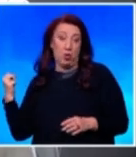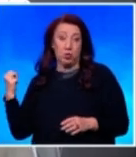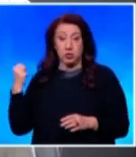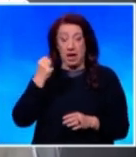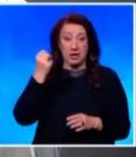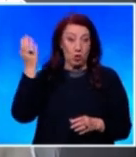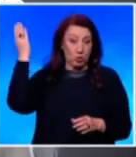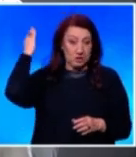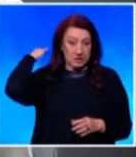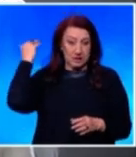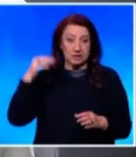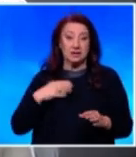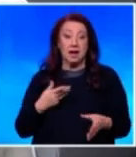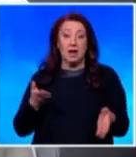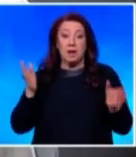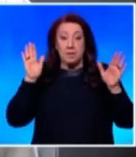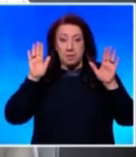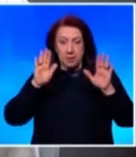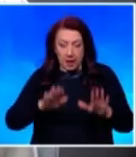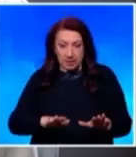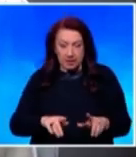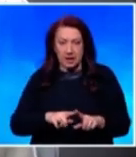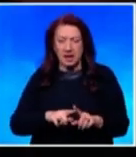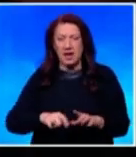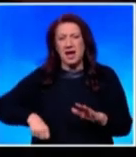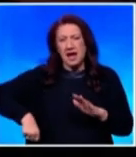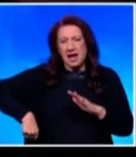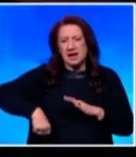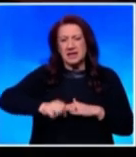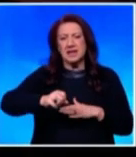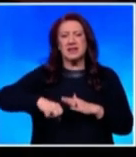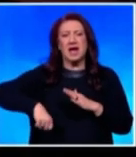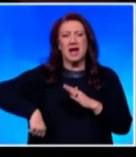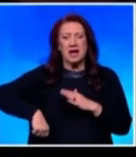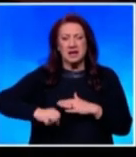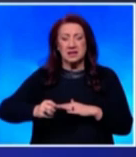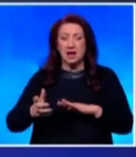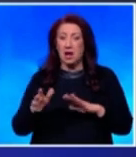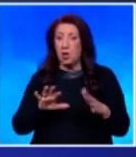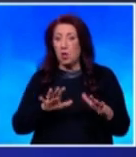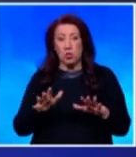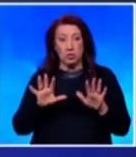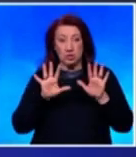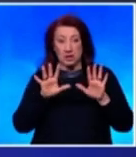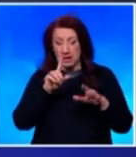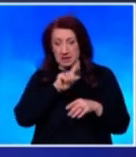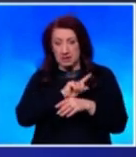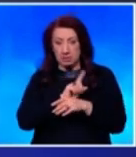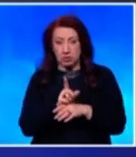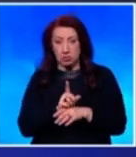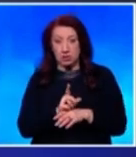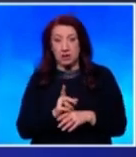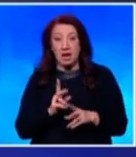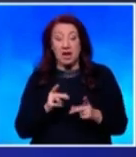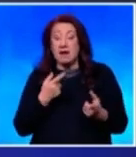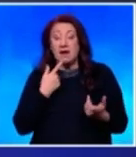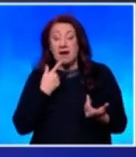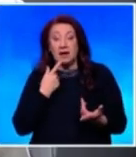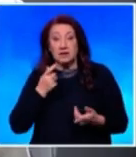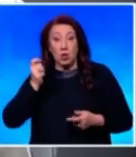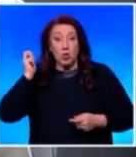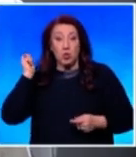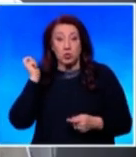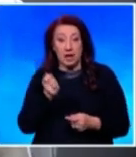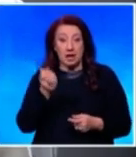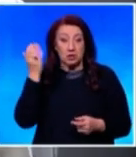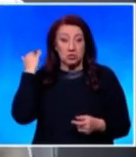аз паднах на земята и риваха ме поне 10 ми как те удари отзад с какво